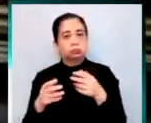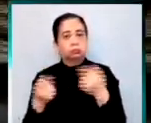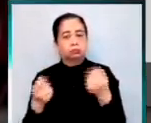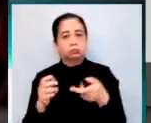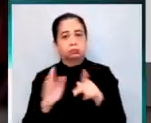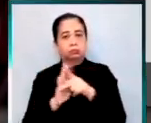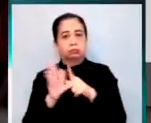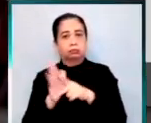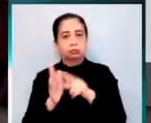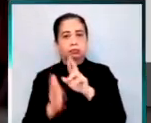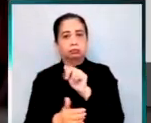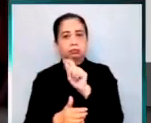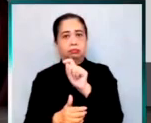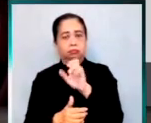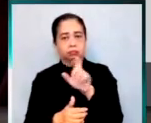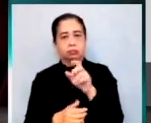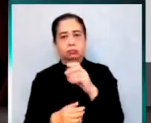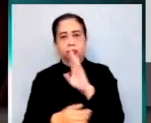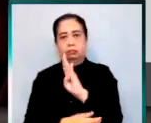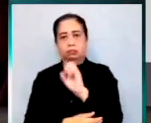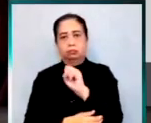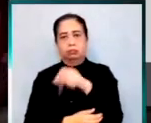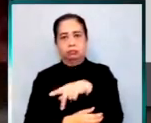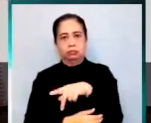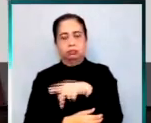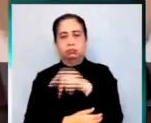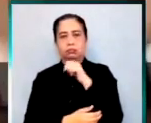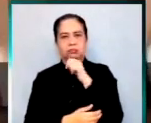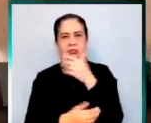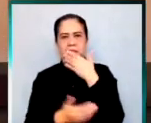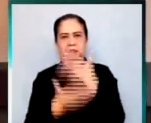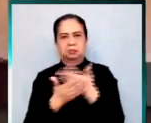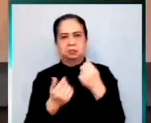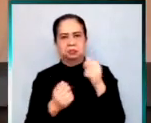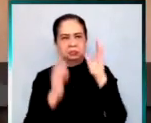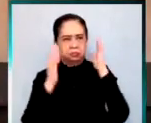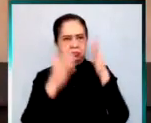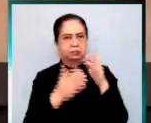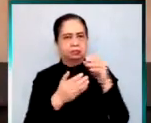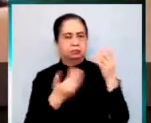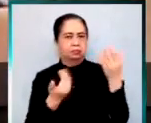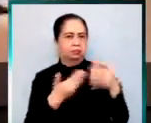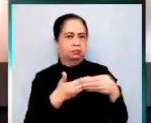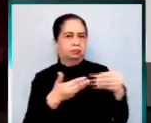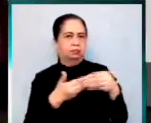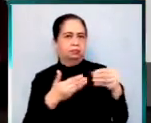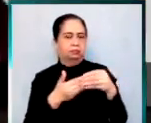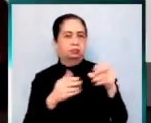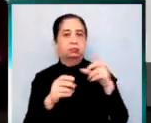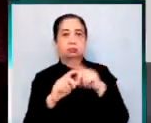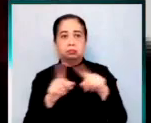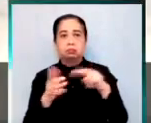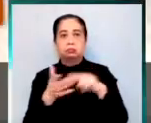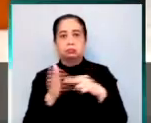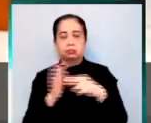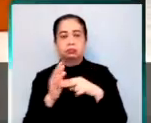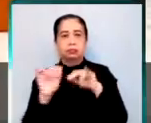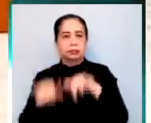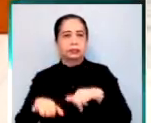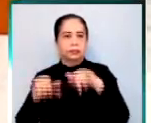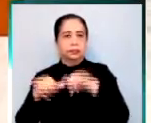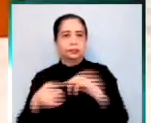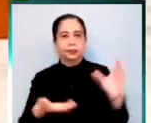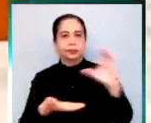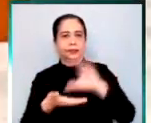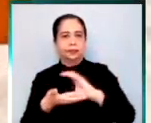bank. Hindi ganun ka-attractive mag-invest sa dollar na lang kaysa sa peso. So may nananatili pa rin capital dito sa atin. Ayon